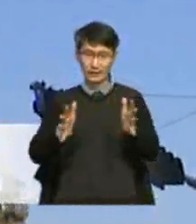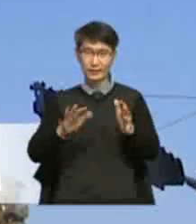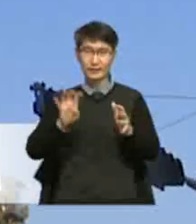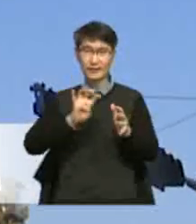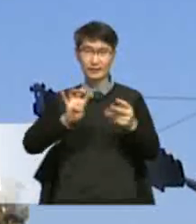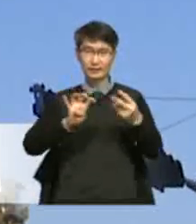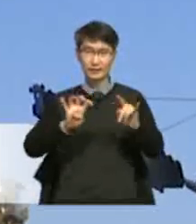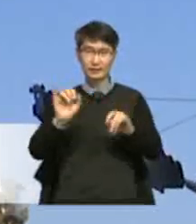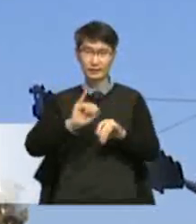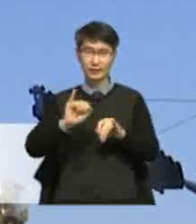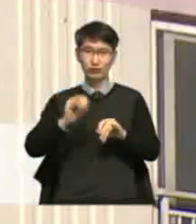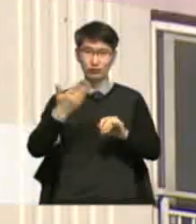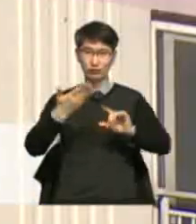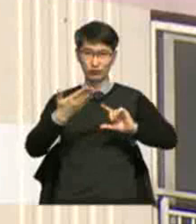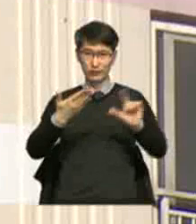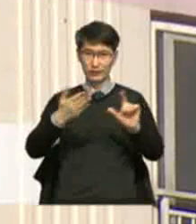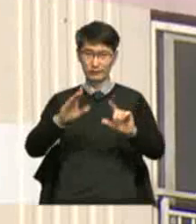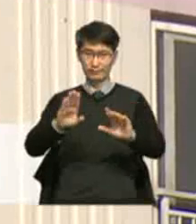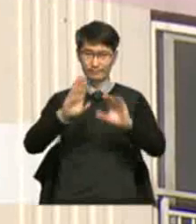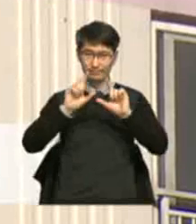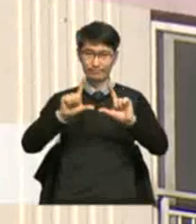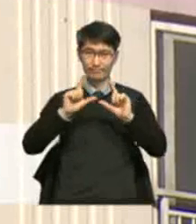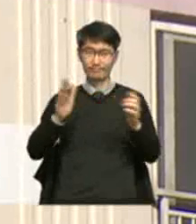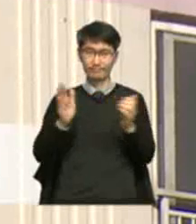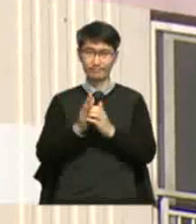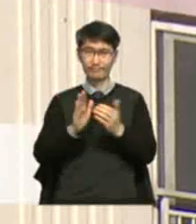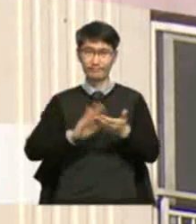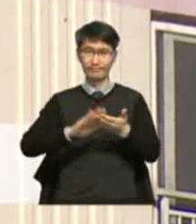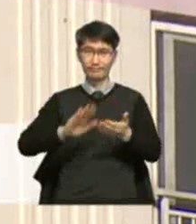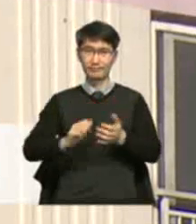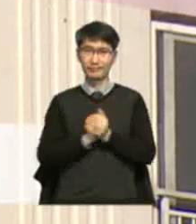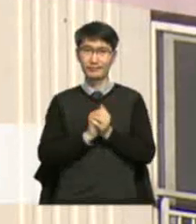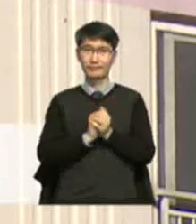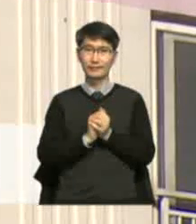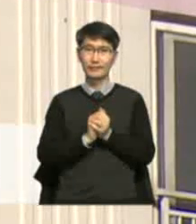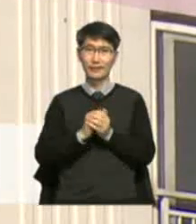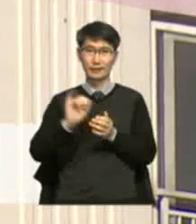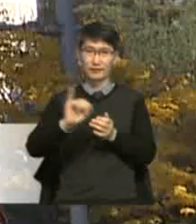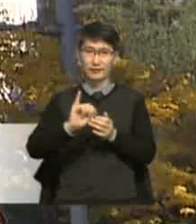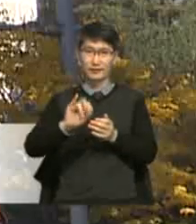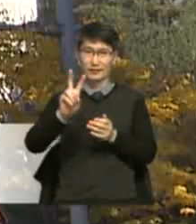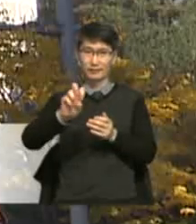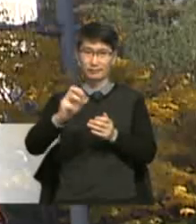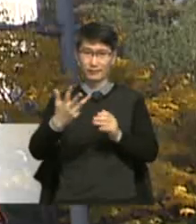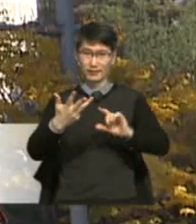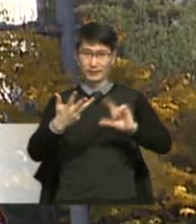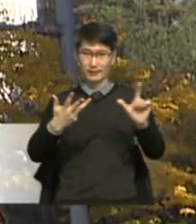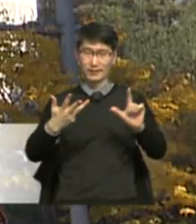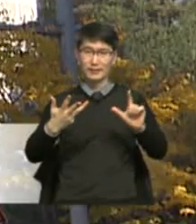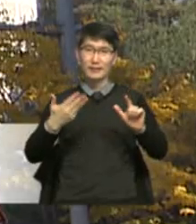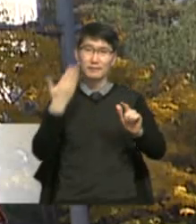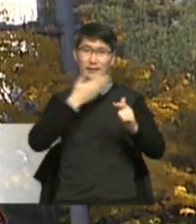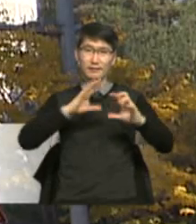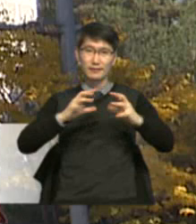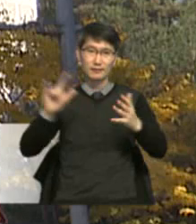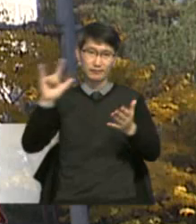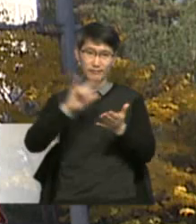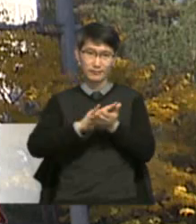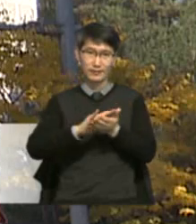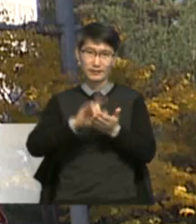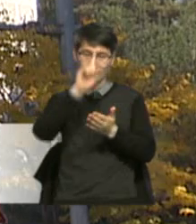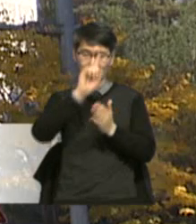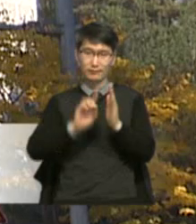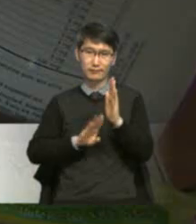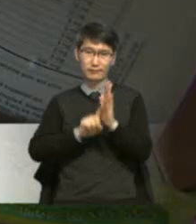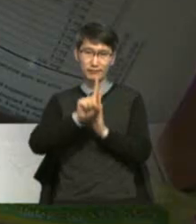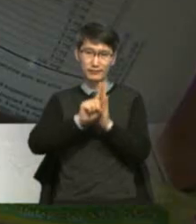지난 9일 코론 알고 확진 판정을 받았다고 밝혔습니다 이 여성은 지난 달 28일 필리핀에서 입국한 뒤 발열